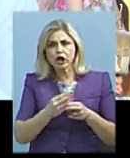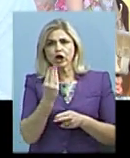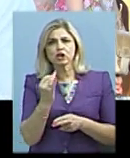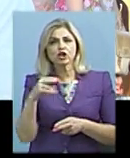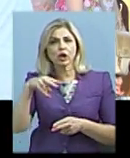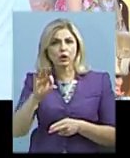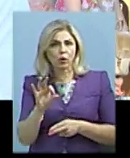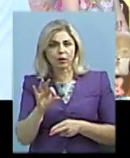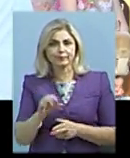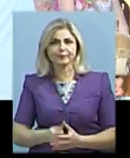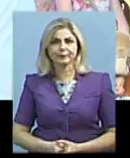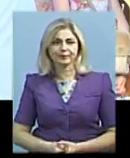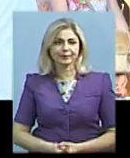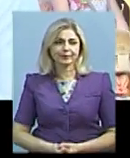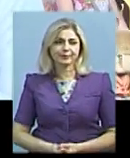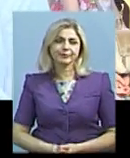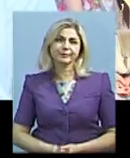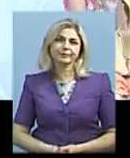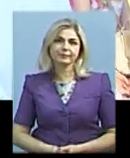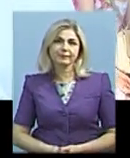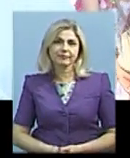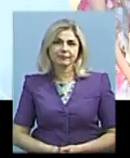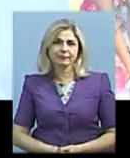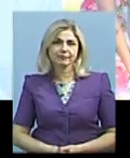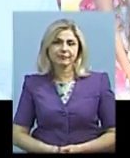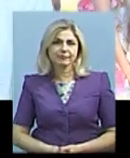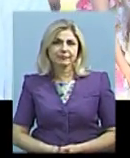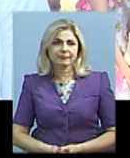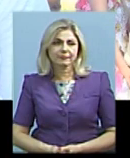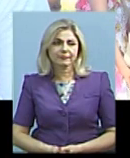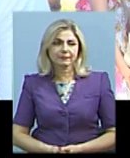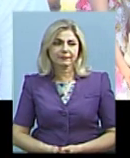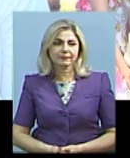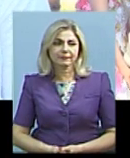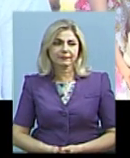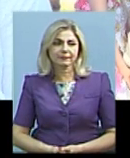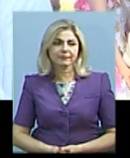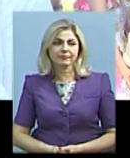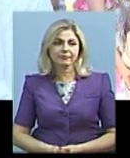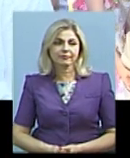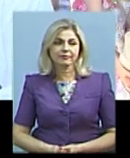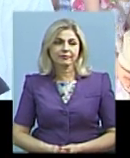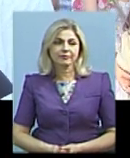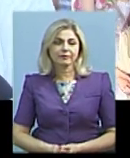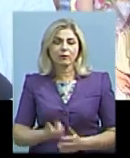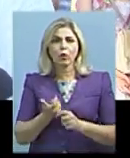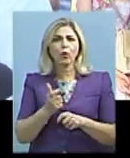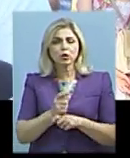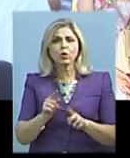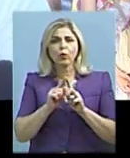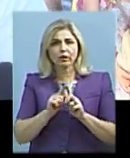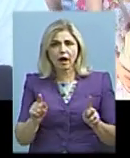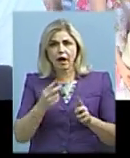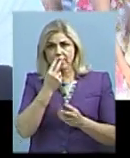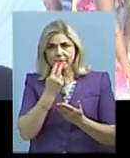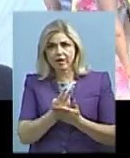унікальна. Серед знахідок артефактів – це в цьому році бронзові предмети. Два бронзових шила, бронзові ножі. Дуже унікальний фрагмент